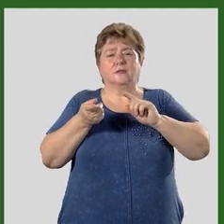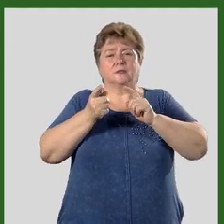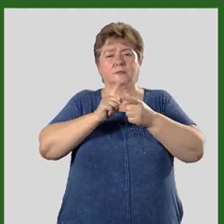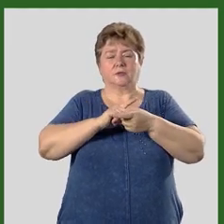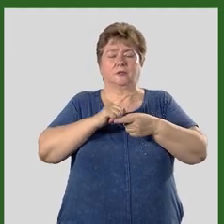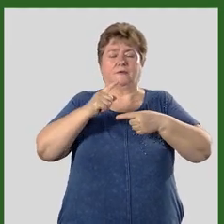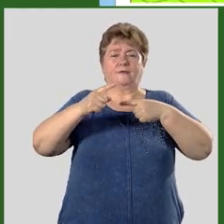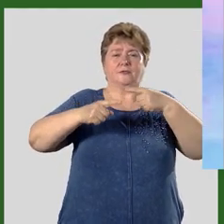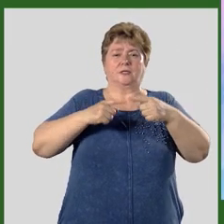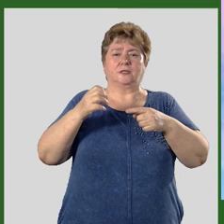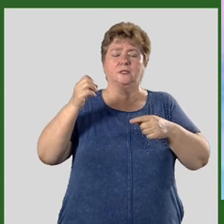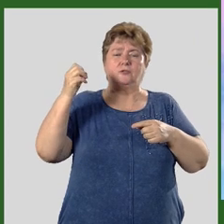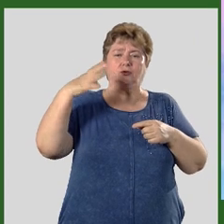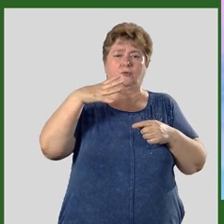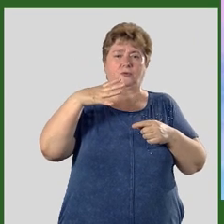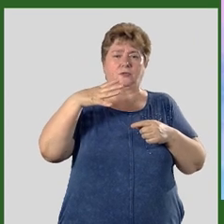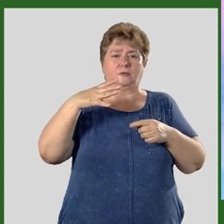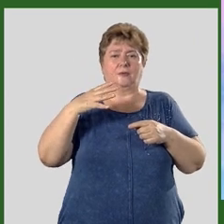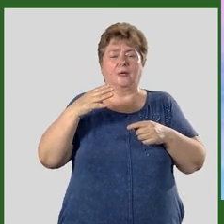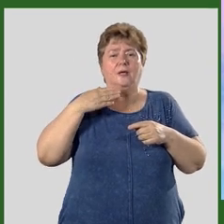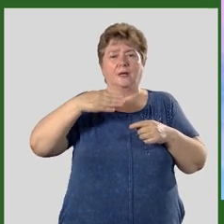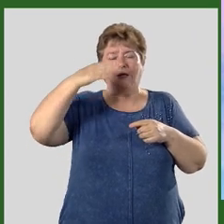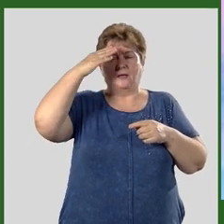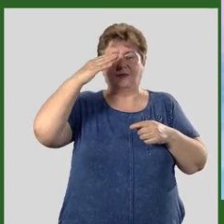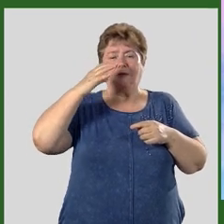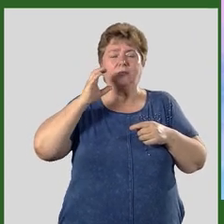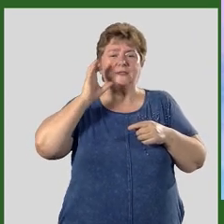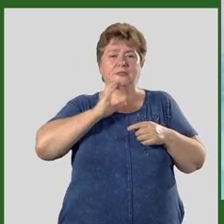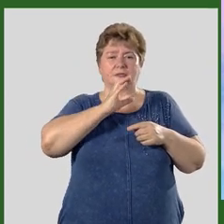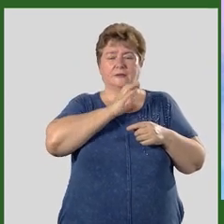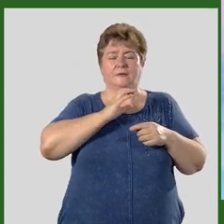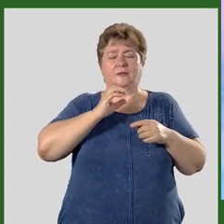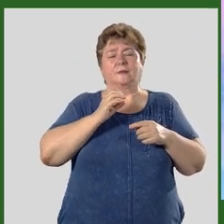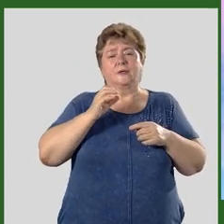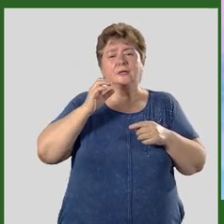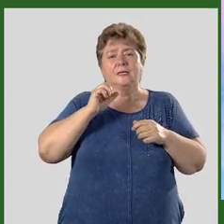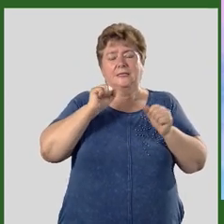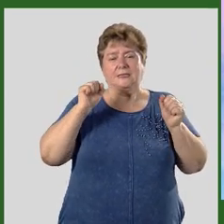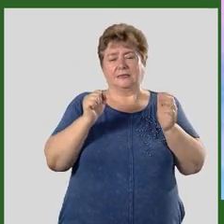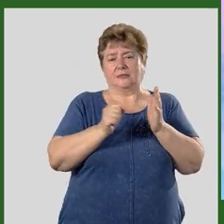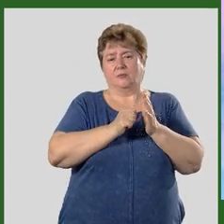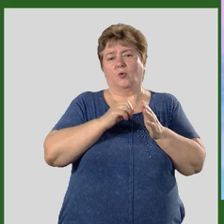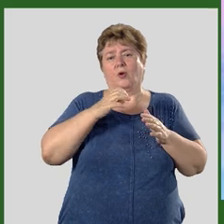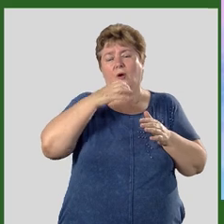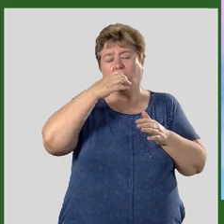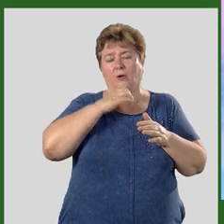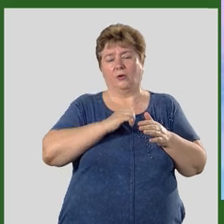смещающихся вслед за Солнцем, летом к северу, зимой к югу.